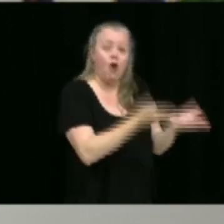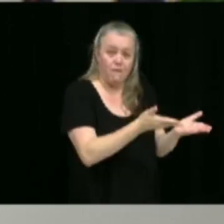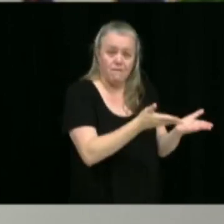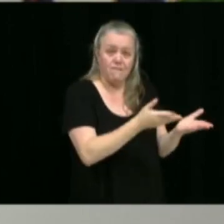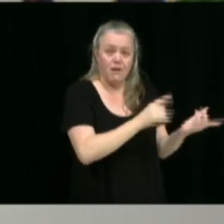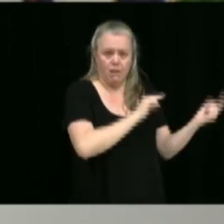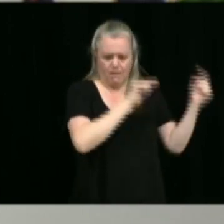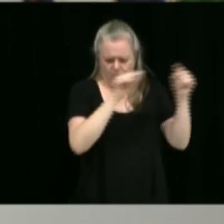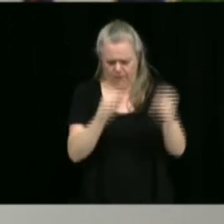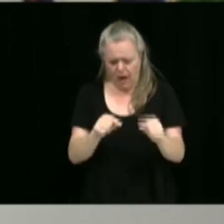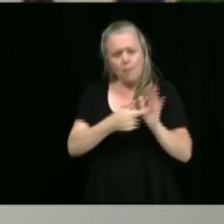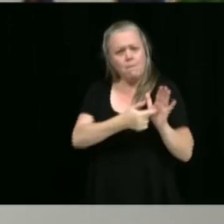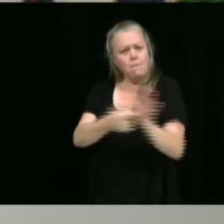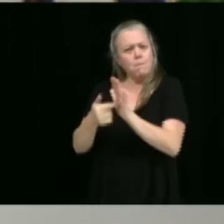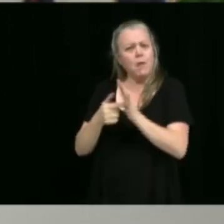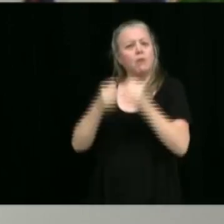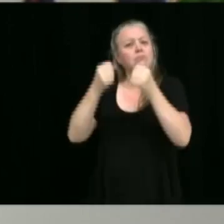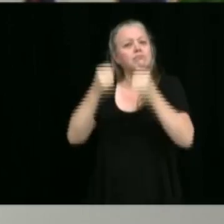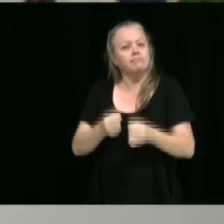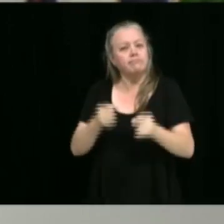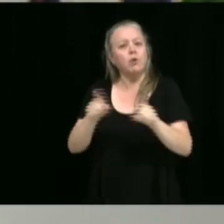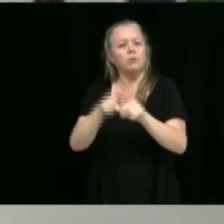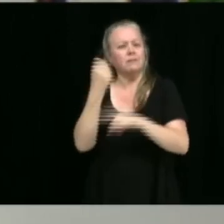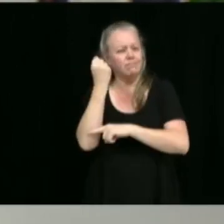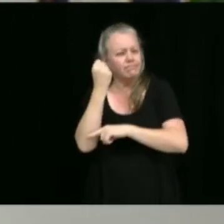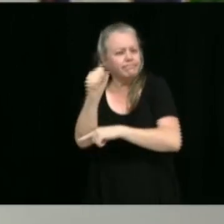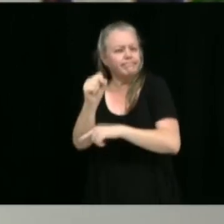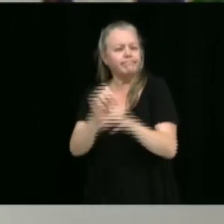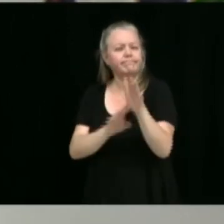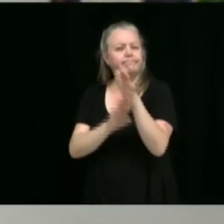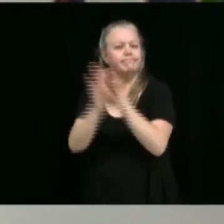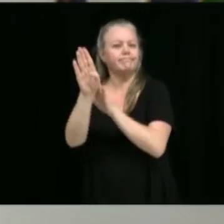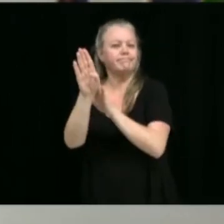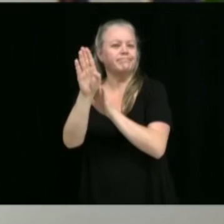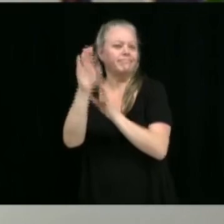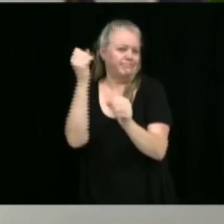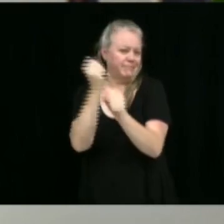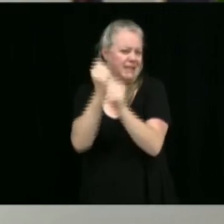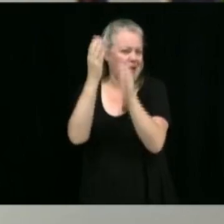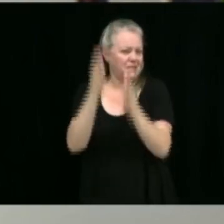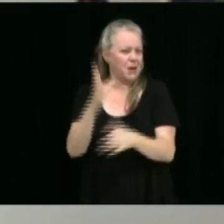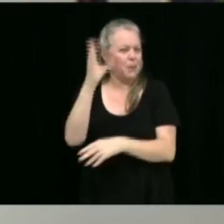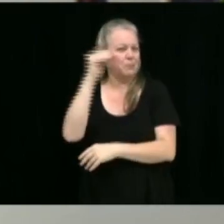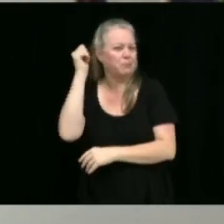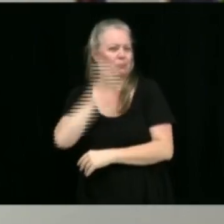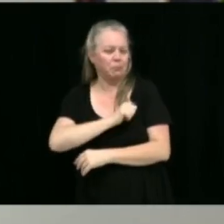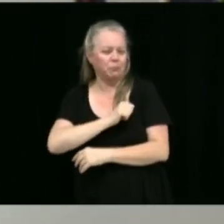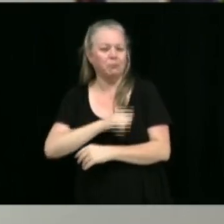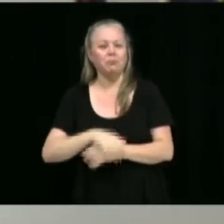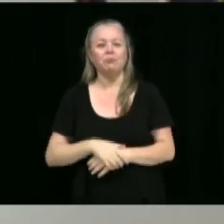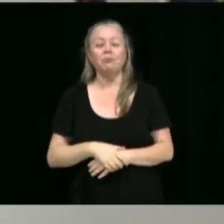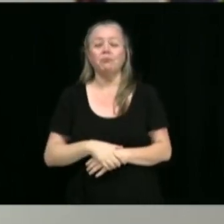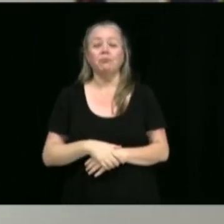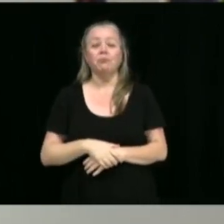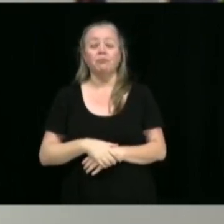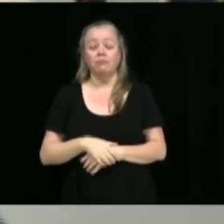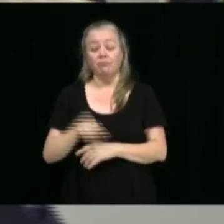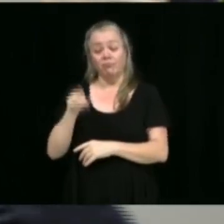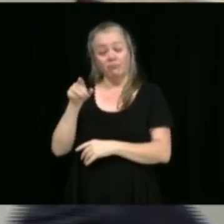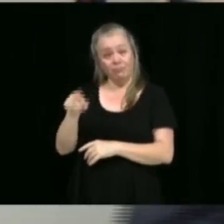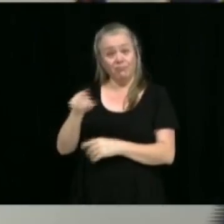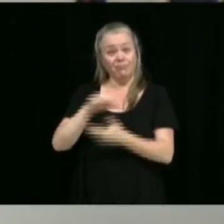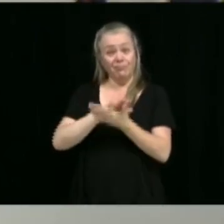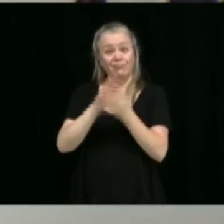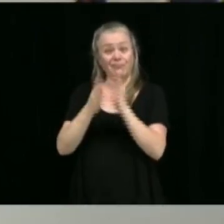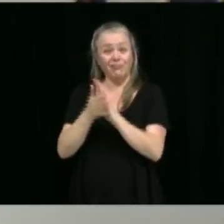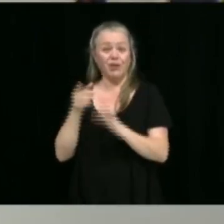leur potentiel et de s'épanouir en tant que travailleurs et travailleuses. L'une des forces remarquables de cette entreprise